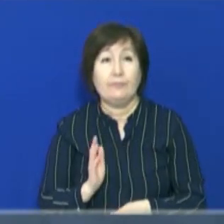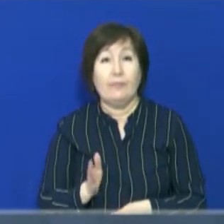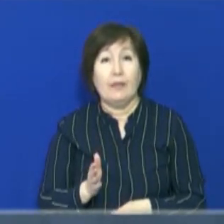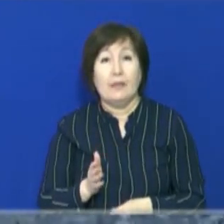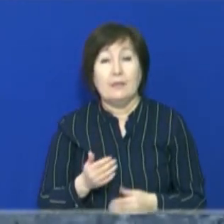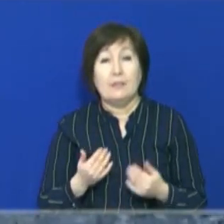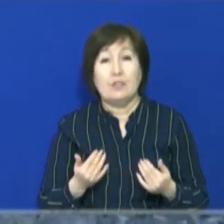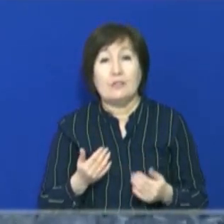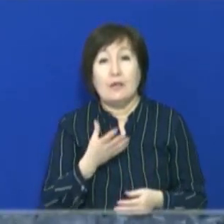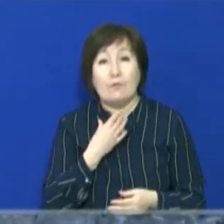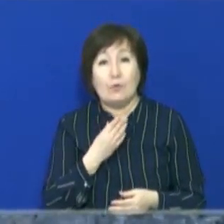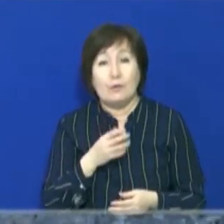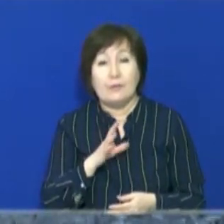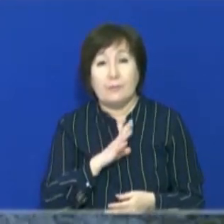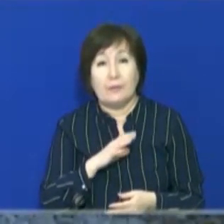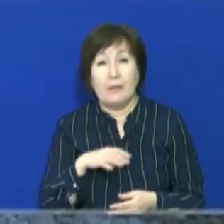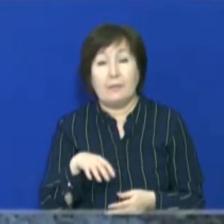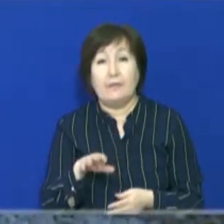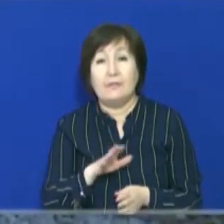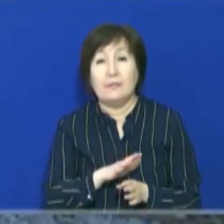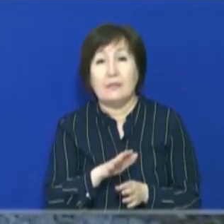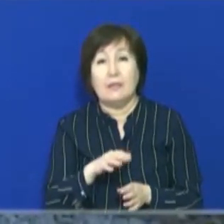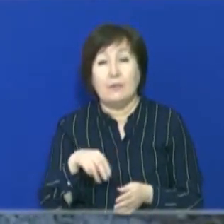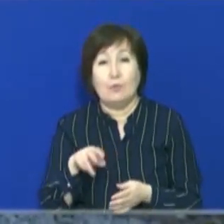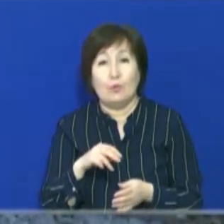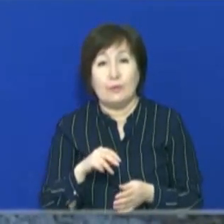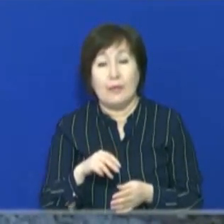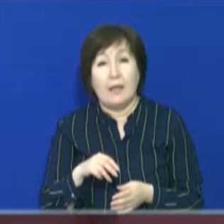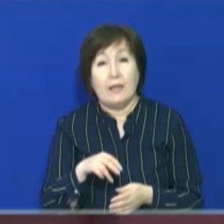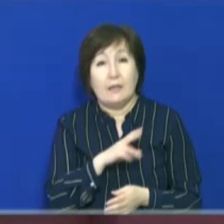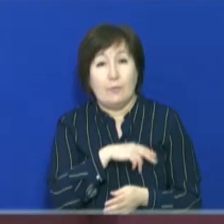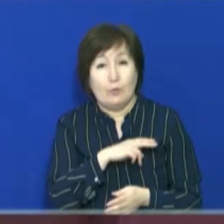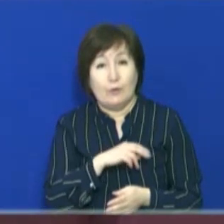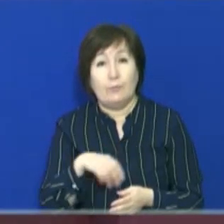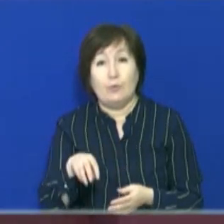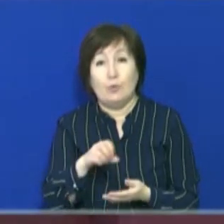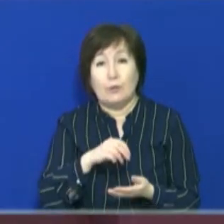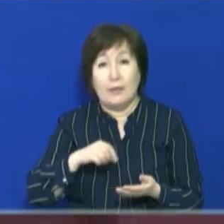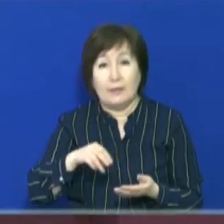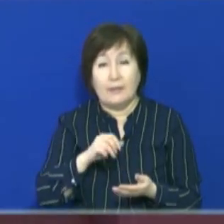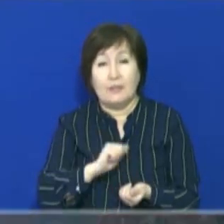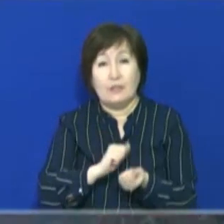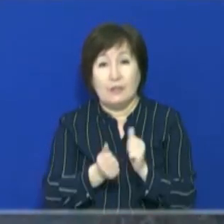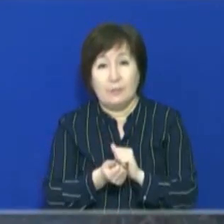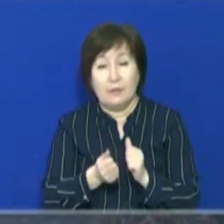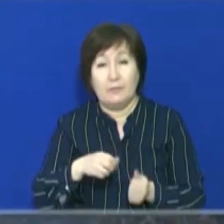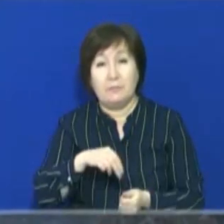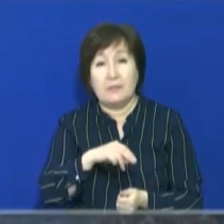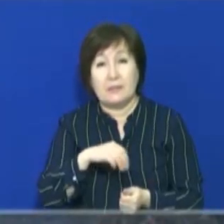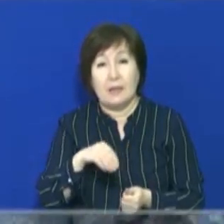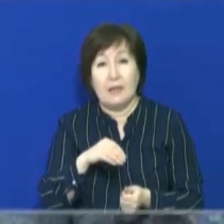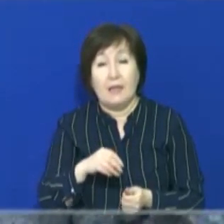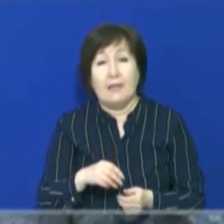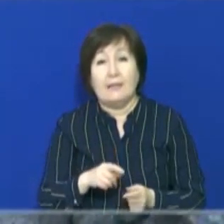настоящему времени проведены работы по укладке щебня и песка на 41 улице. Сейчас работы по улице Бегалина идут полным ходом. Ее длина